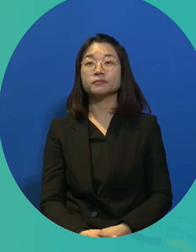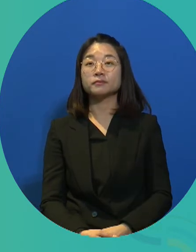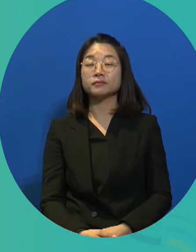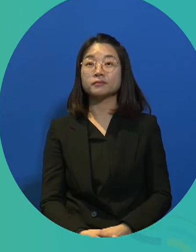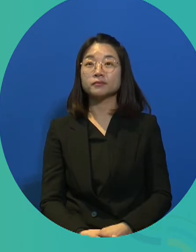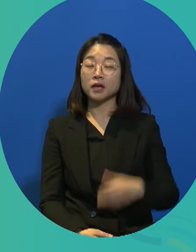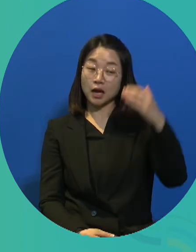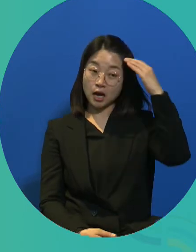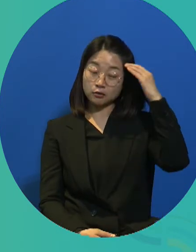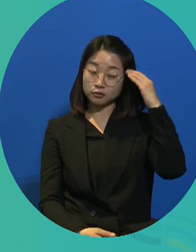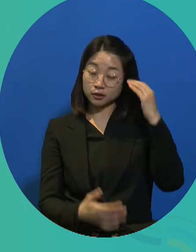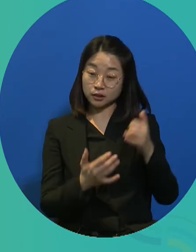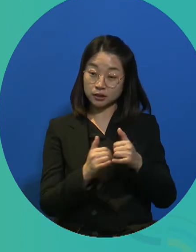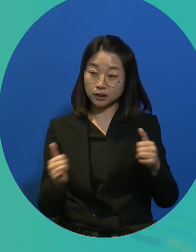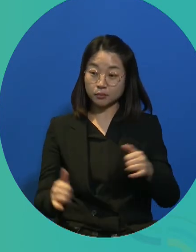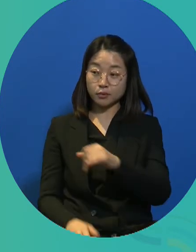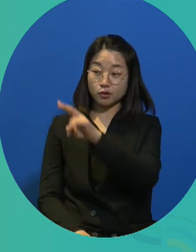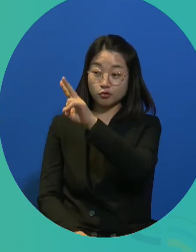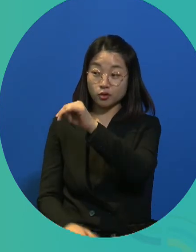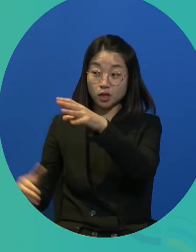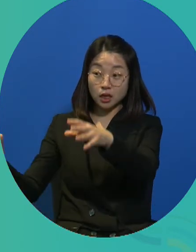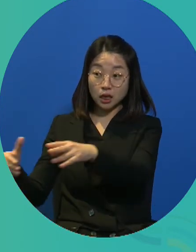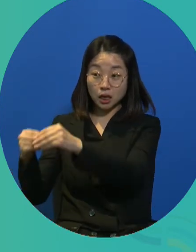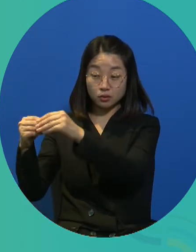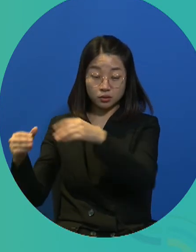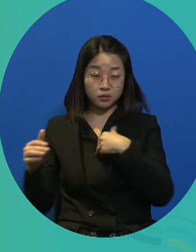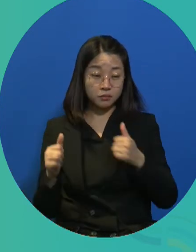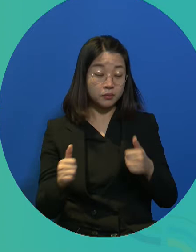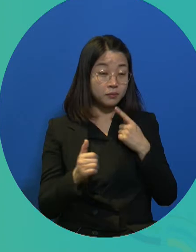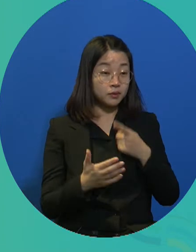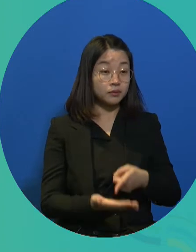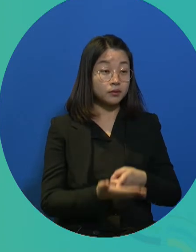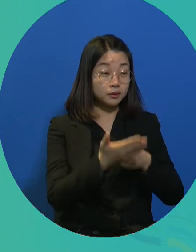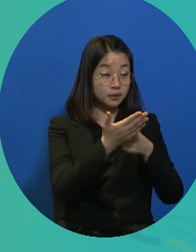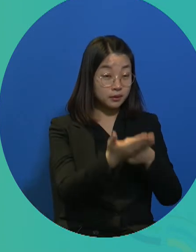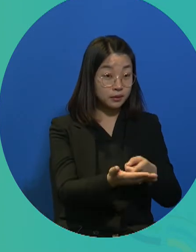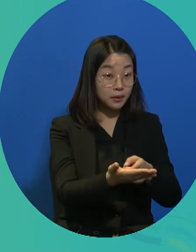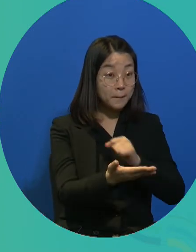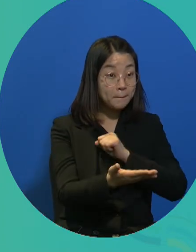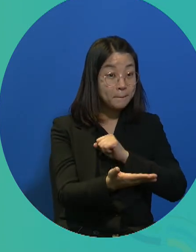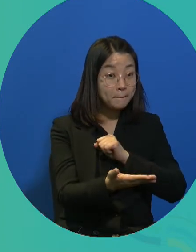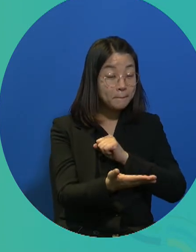한국인이 유엔 조약기구를 이용해서 개인 진정 결정 사례를 받은 사례가